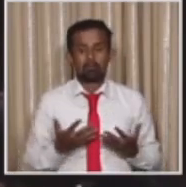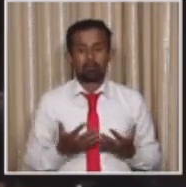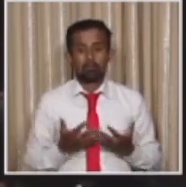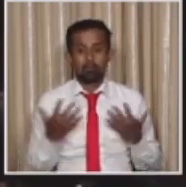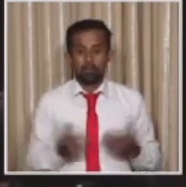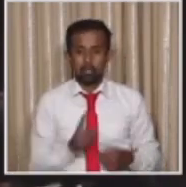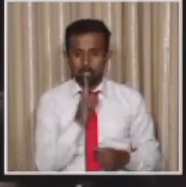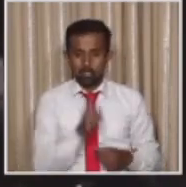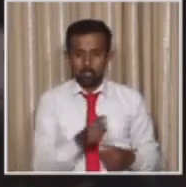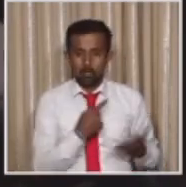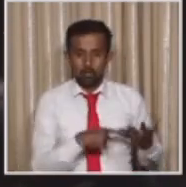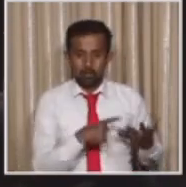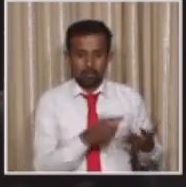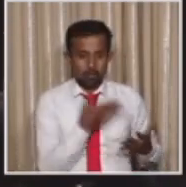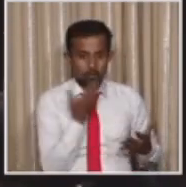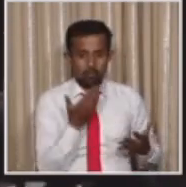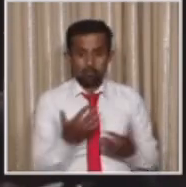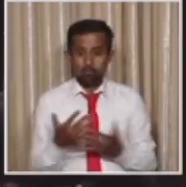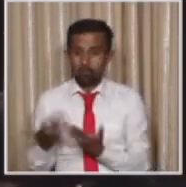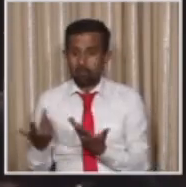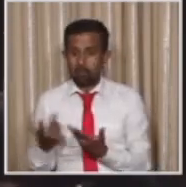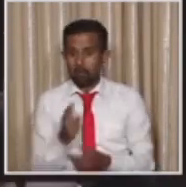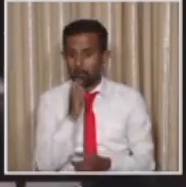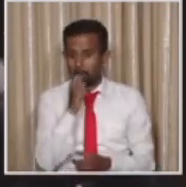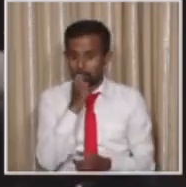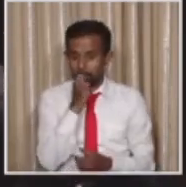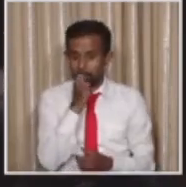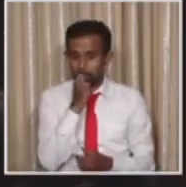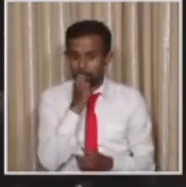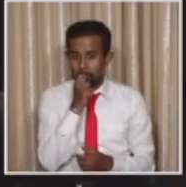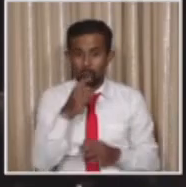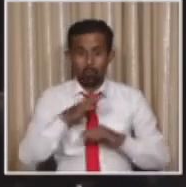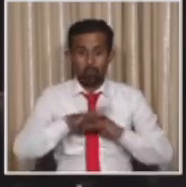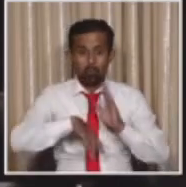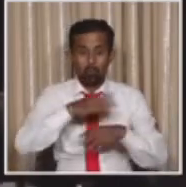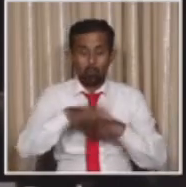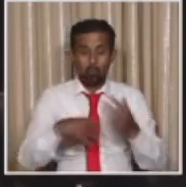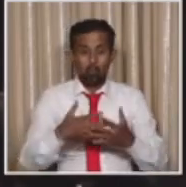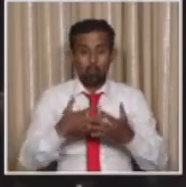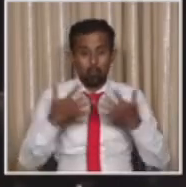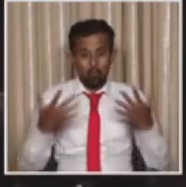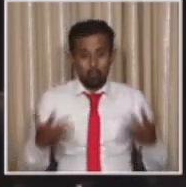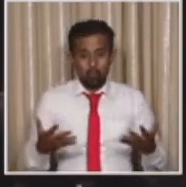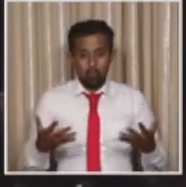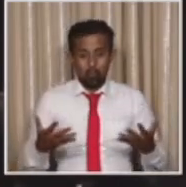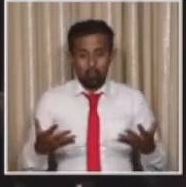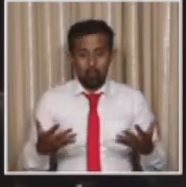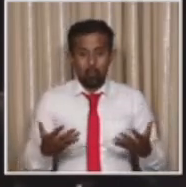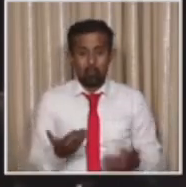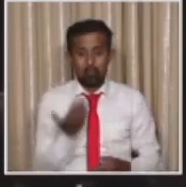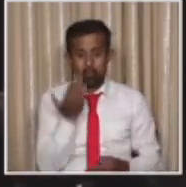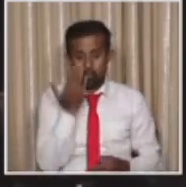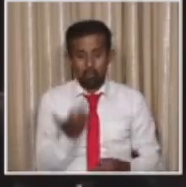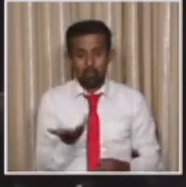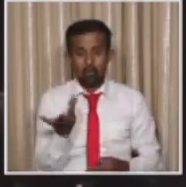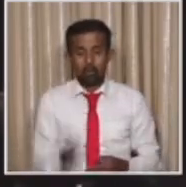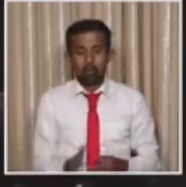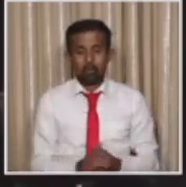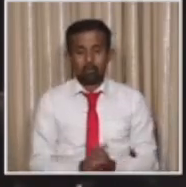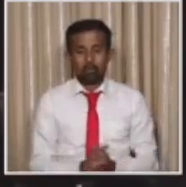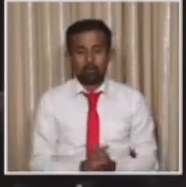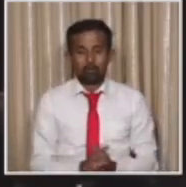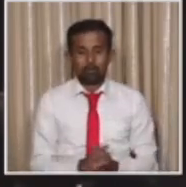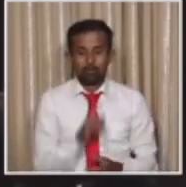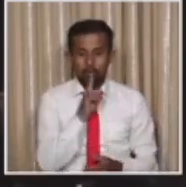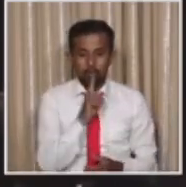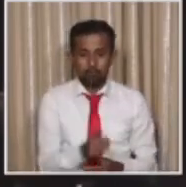කරන්න පුළුවන් කාරණා තිබෙනවා නැති කාරණා තිබෙනවා. මොකද හේතුව අර්බුද ගණනාවකට මෙතන මුහුණ දෙන්න සිද්ධ වෙලා තිබෙන නිසා. මම